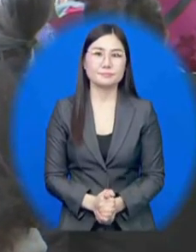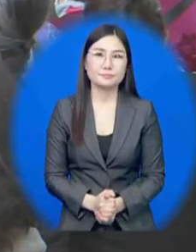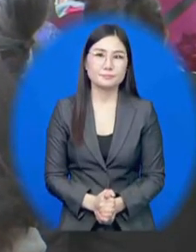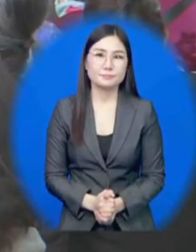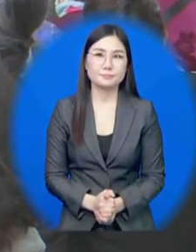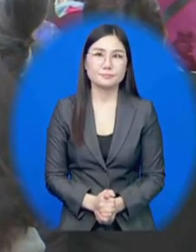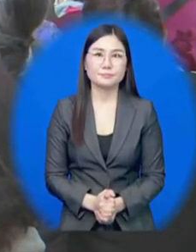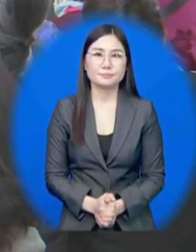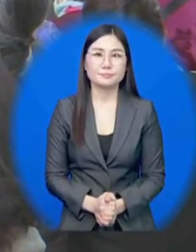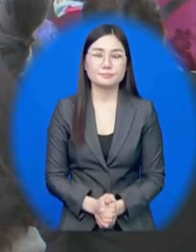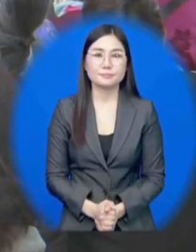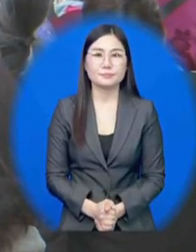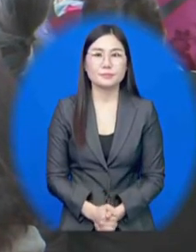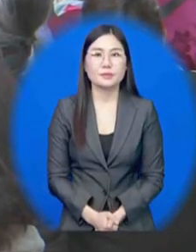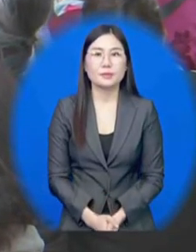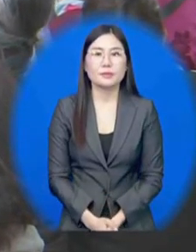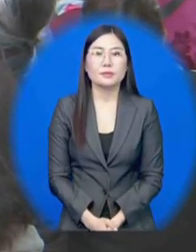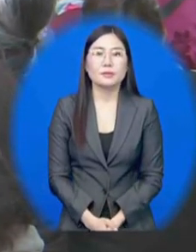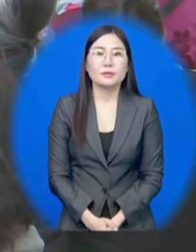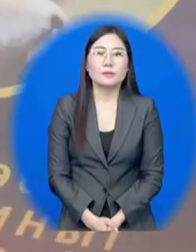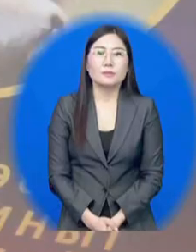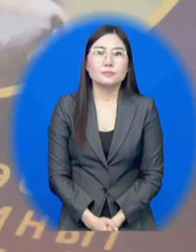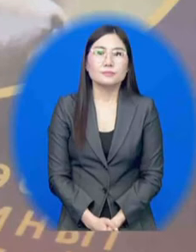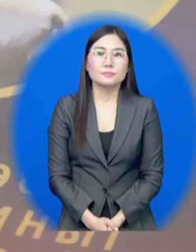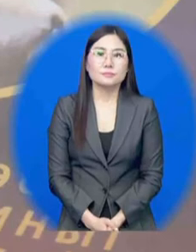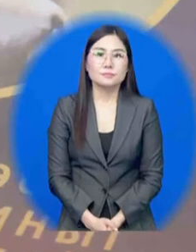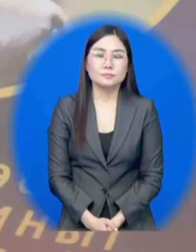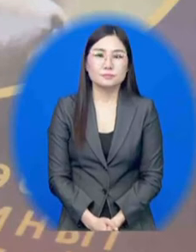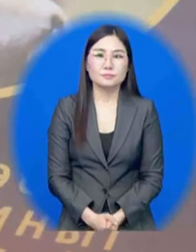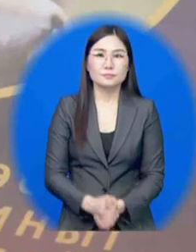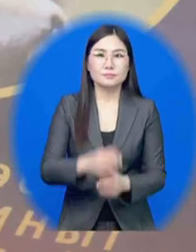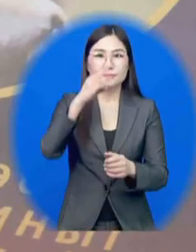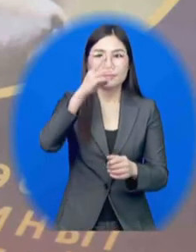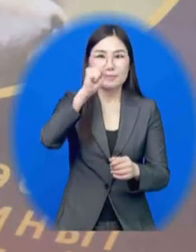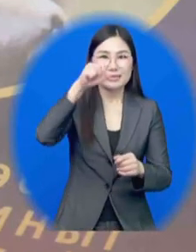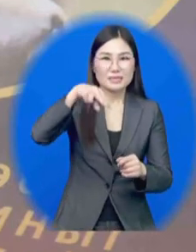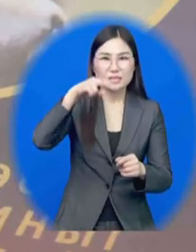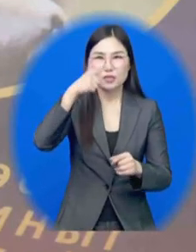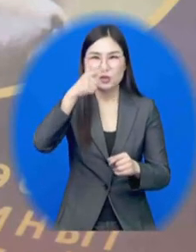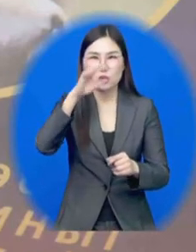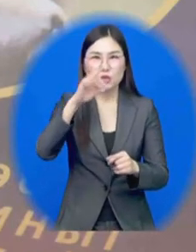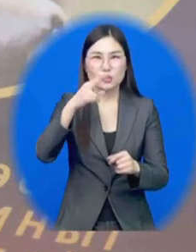танилцууллаа. Малын гоц халдварт шүлхий өвчин их